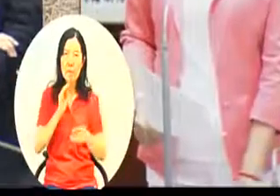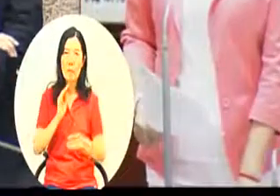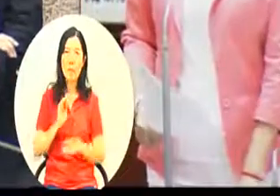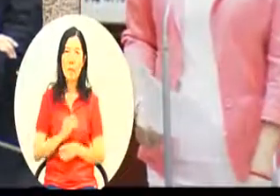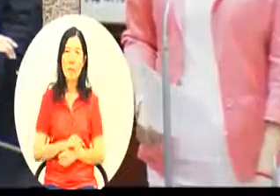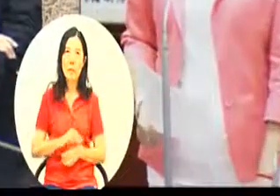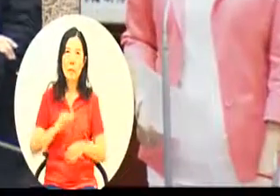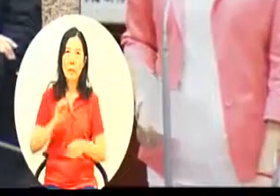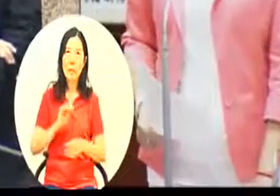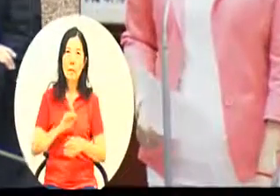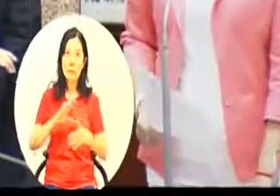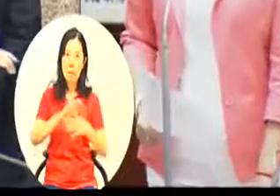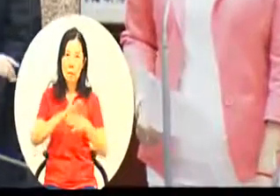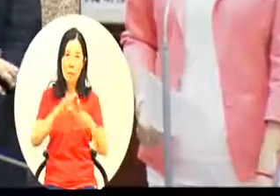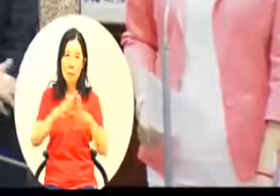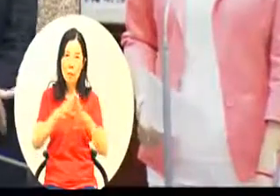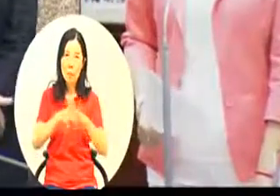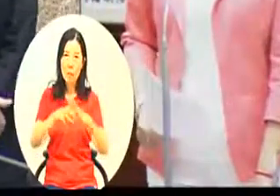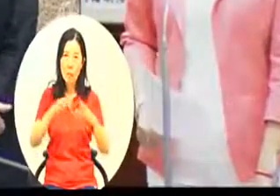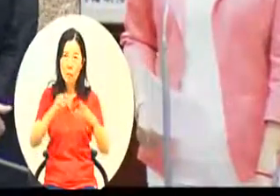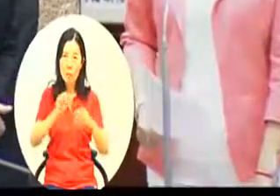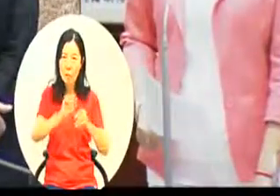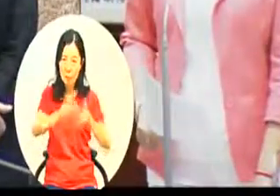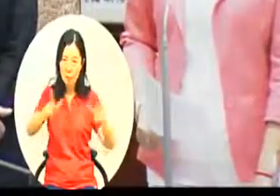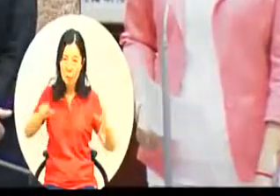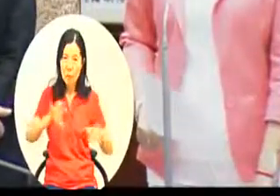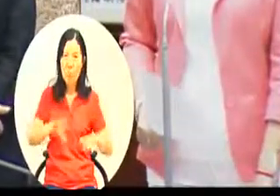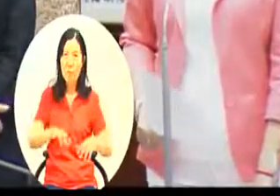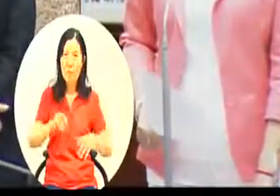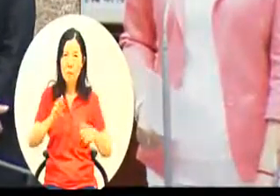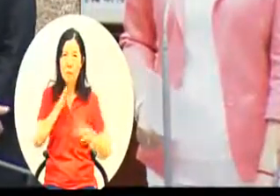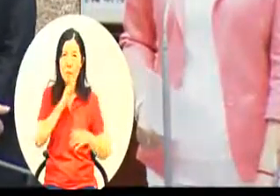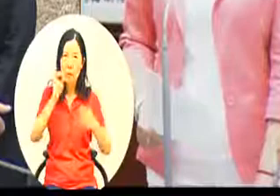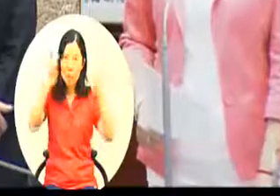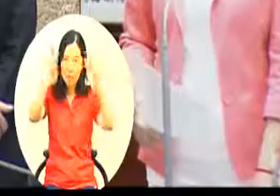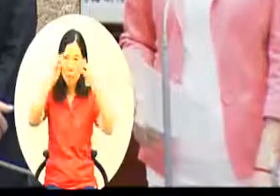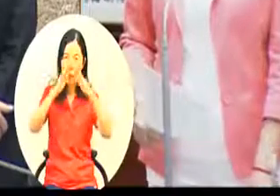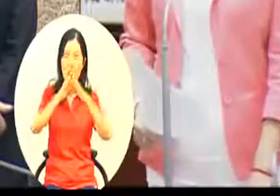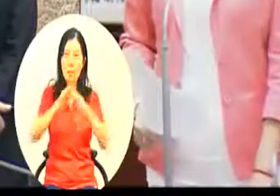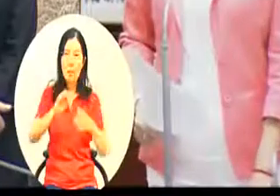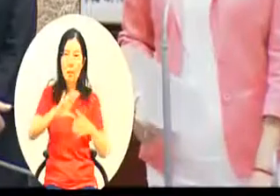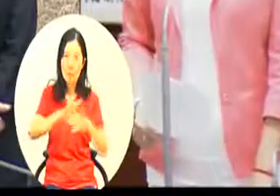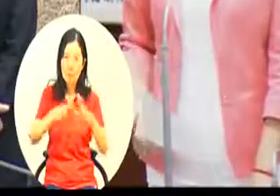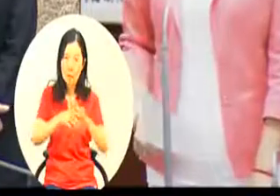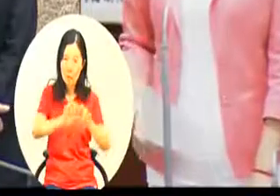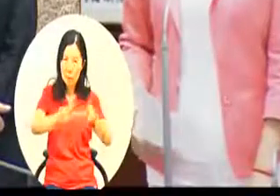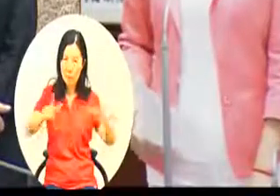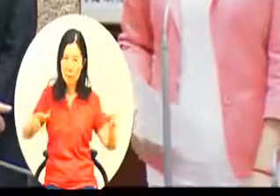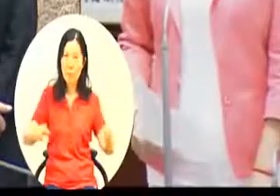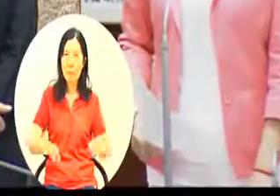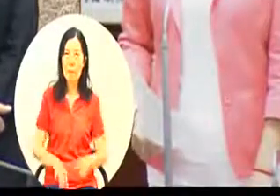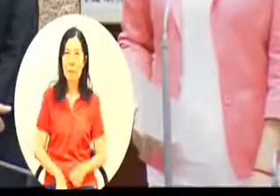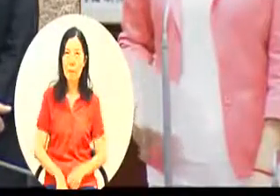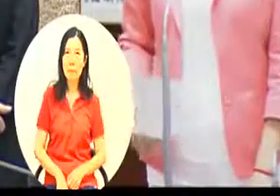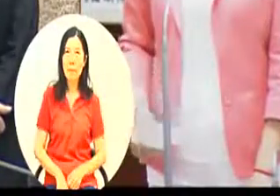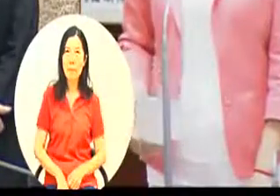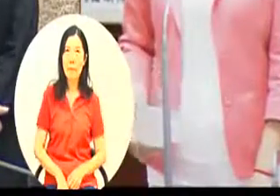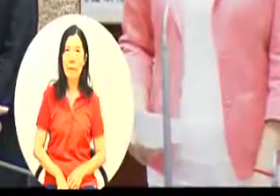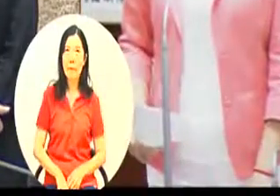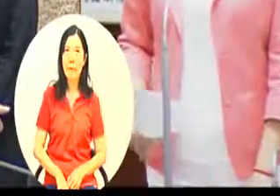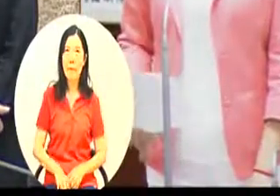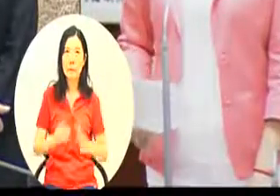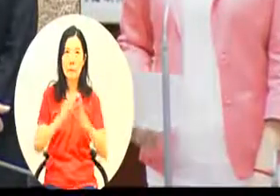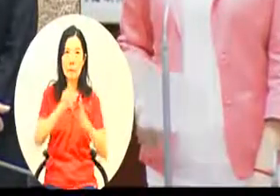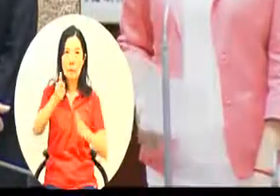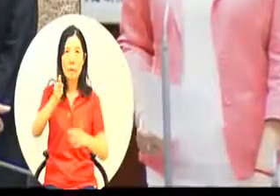文化资产，我们市政府已经有认定它是我们高雄市的文化资产。那局